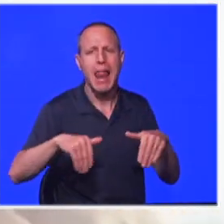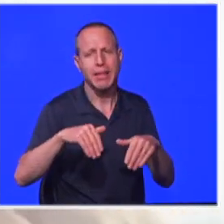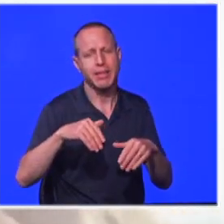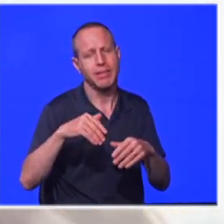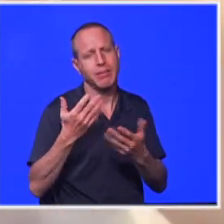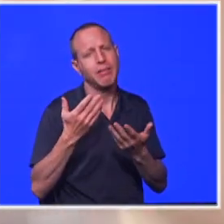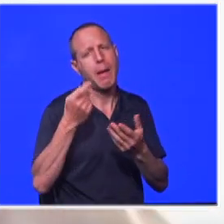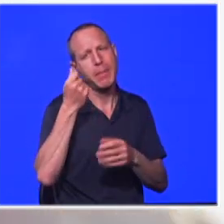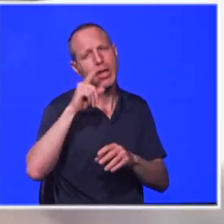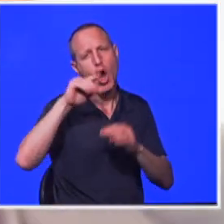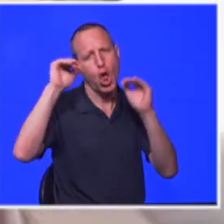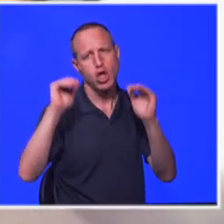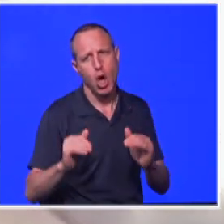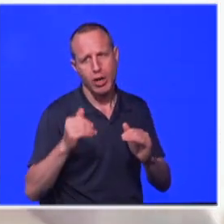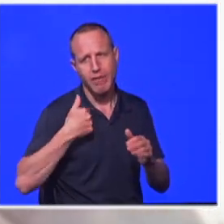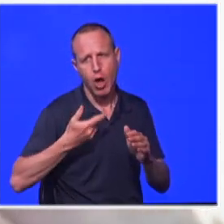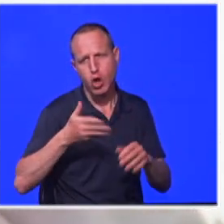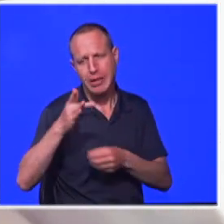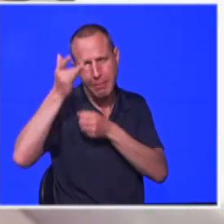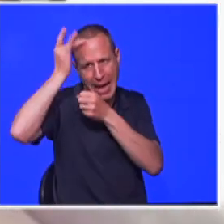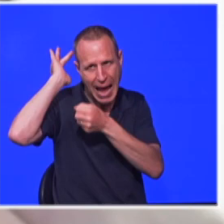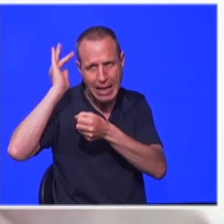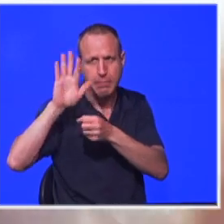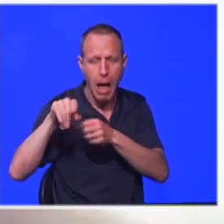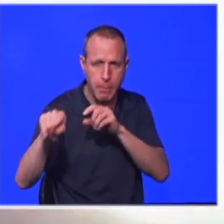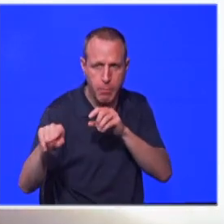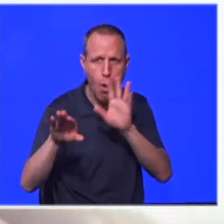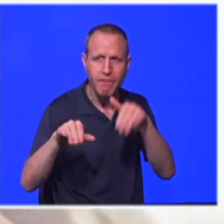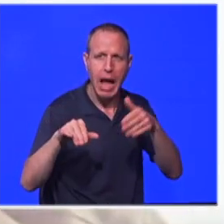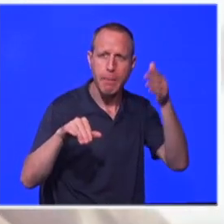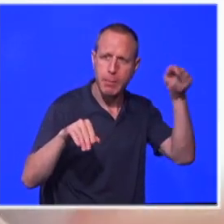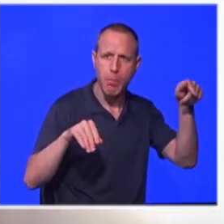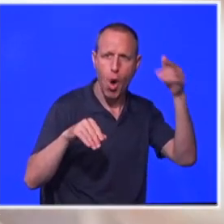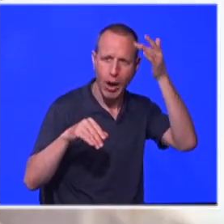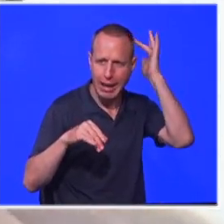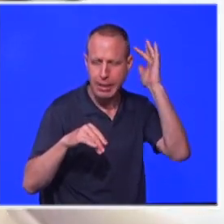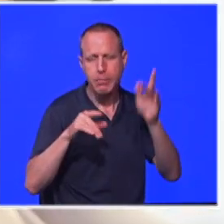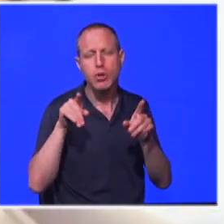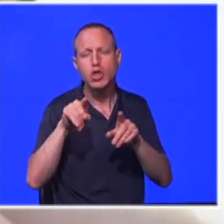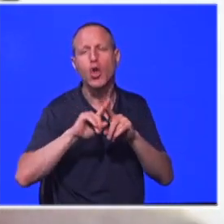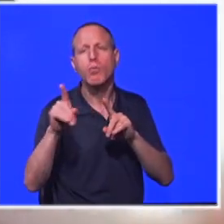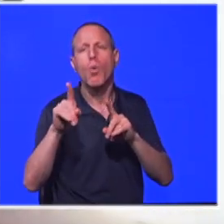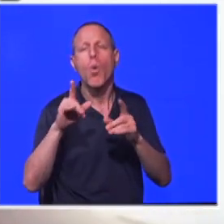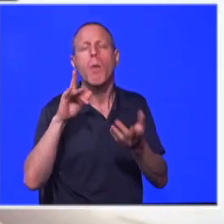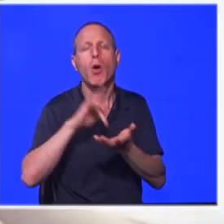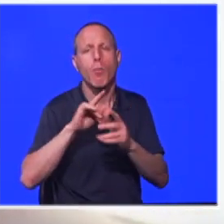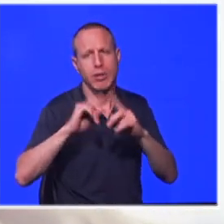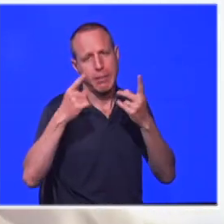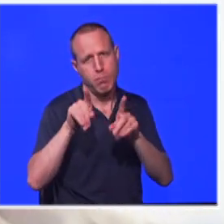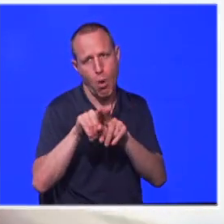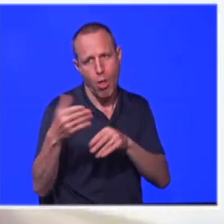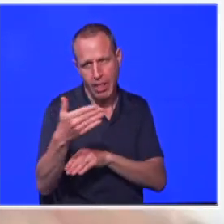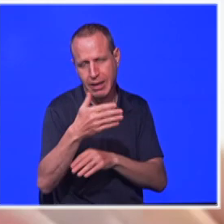המחיר לצרכן לא יורד, ואנחנו יוצאים קרחים גם מכאן וגם מכאן. זאת לעומת, במקומות אחרים, כמו למשל של הדגים וגם מוצרים